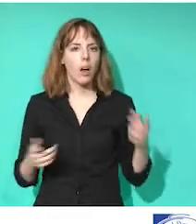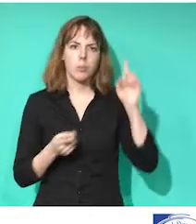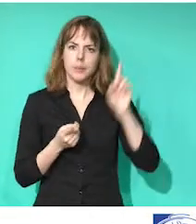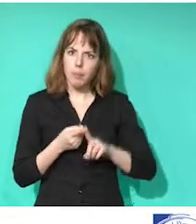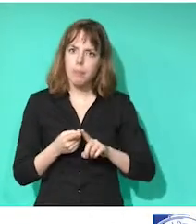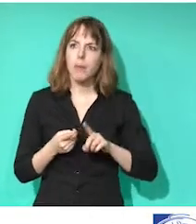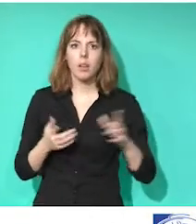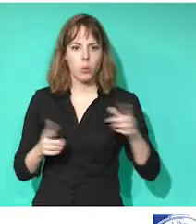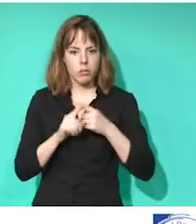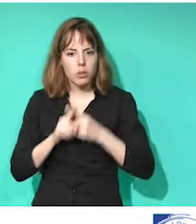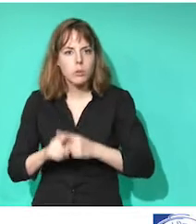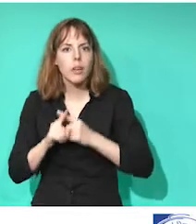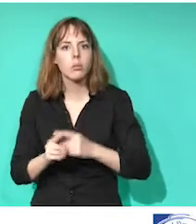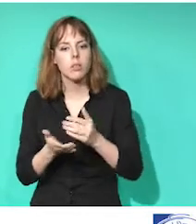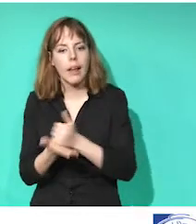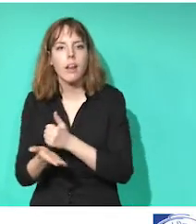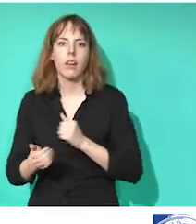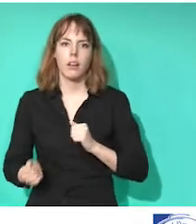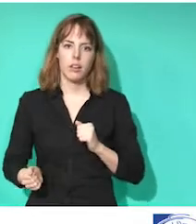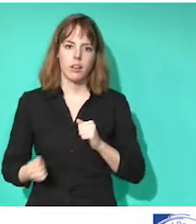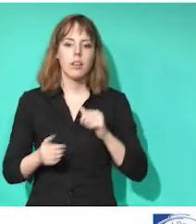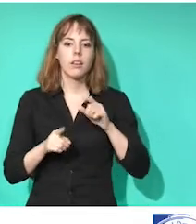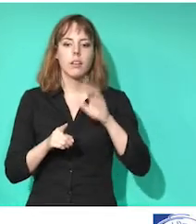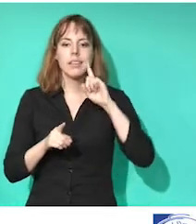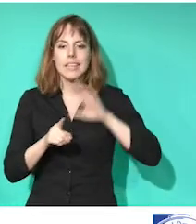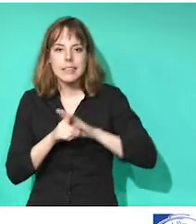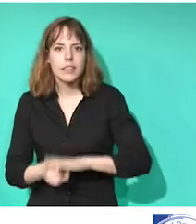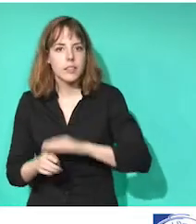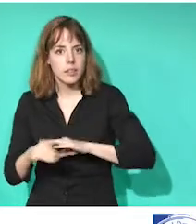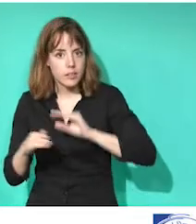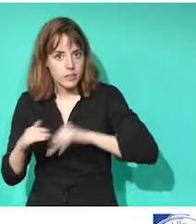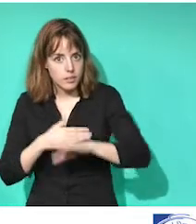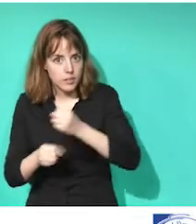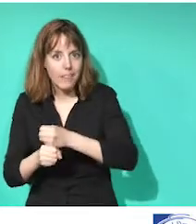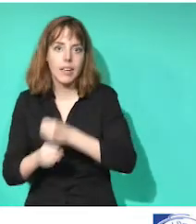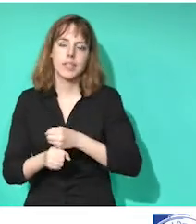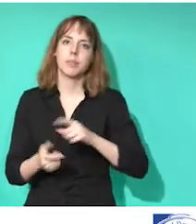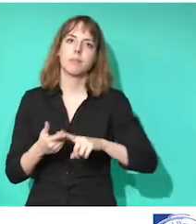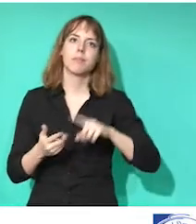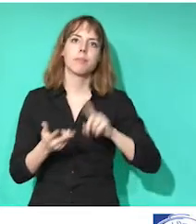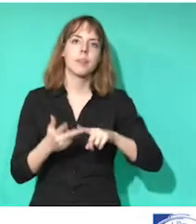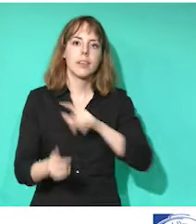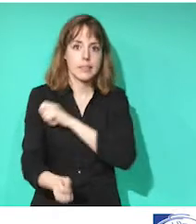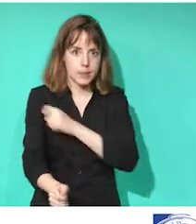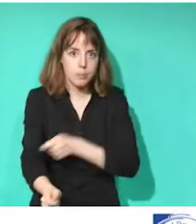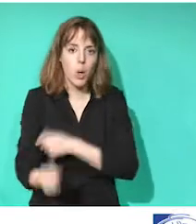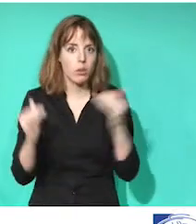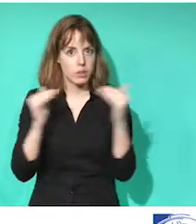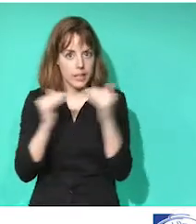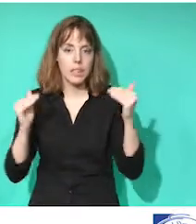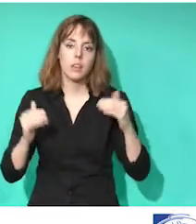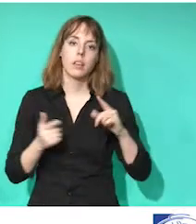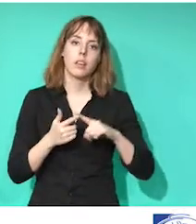sur les négociations salariales, le sexisme au travail, l'égalité dans le sport, les violences de genre, la part des femmes dans